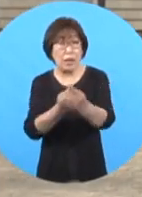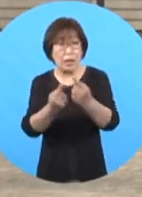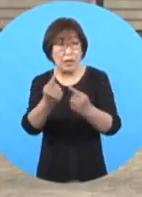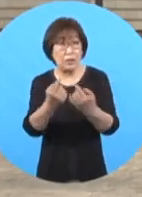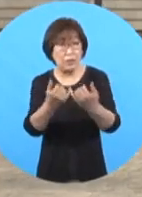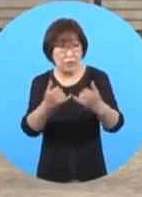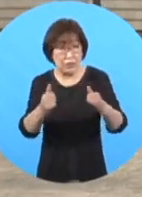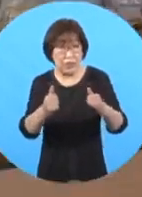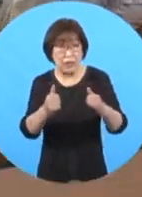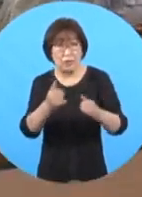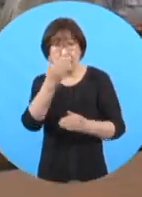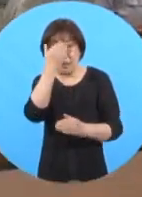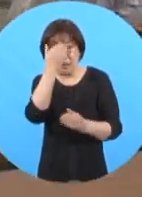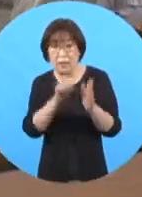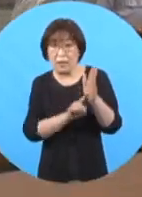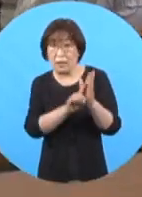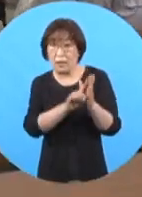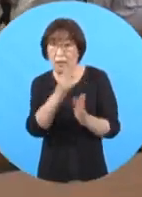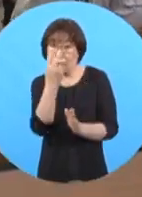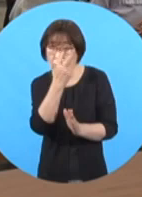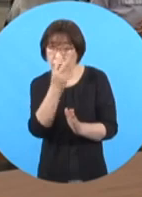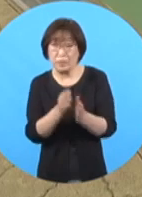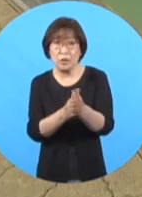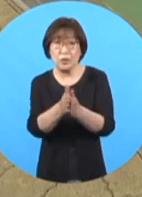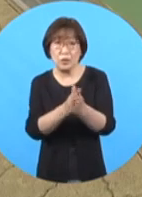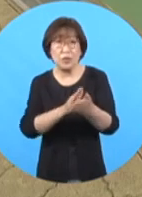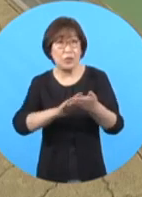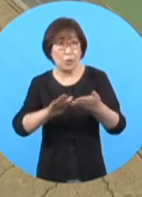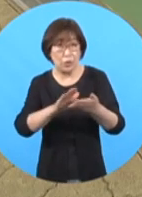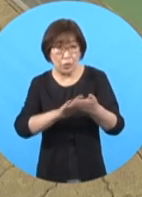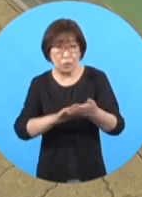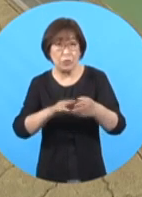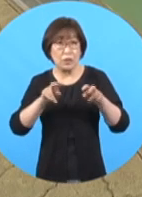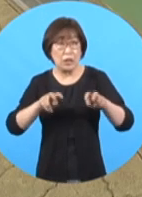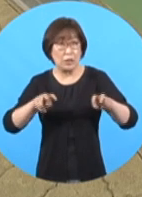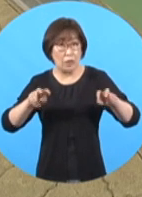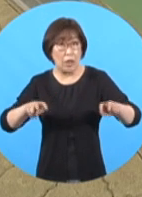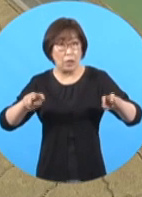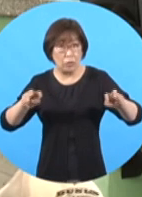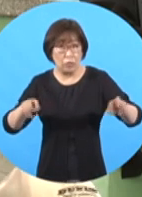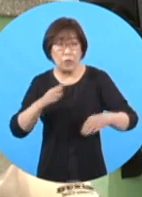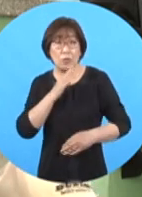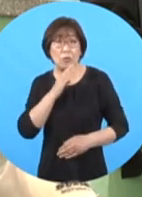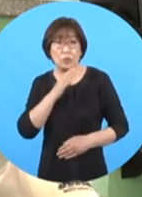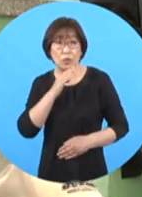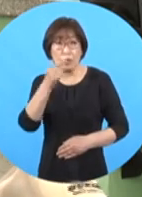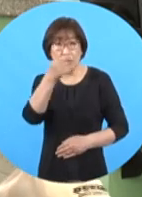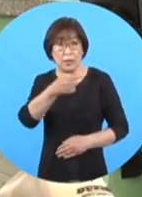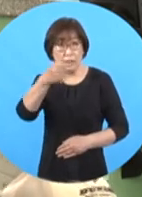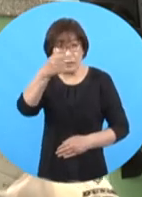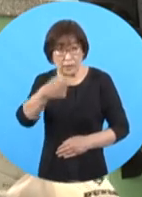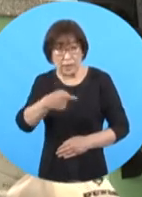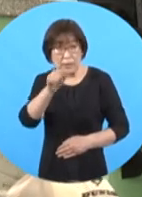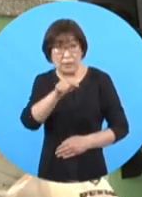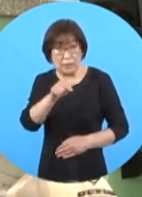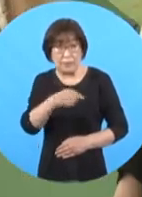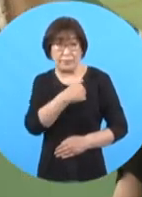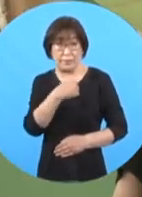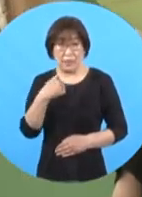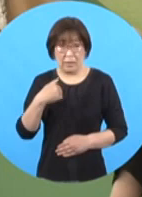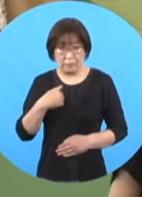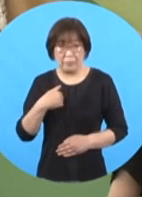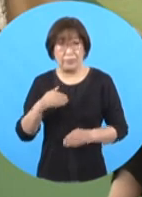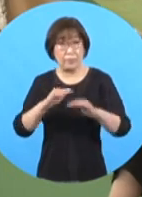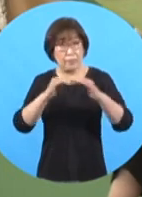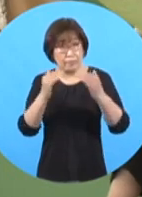検温と手指消毒を実施座席の間隔を取り1000人収容できる会場で400人まで